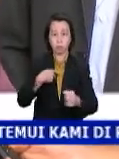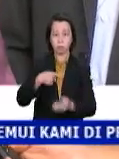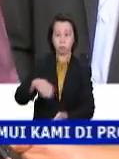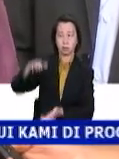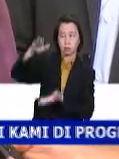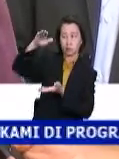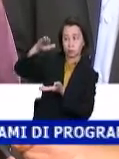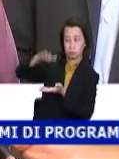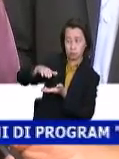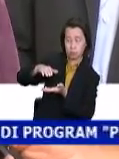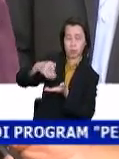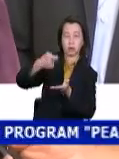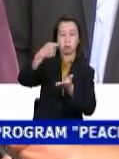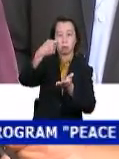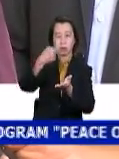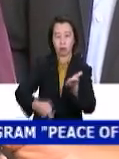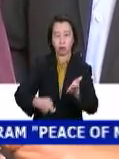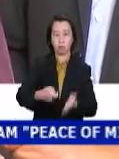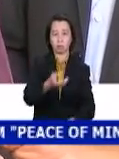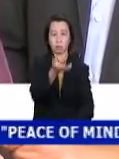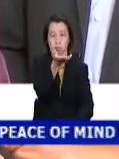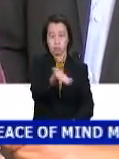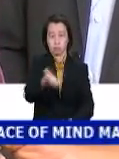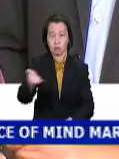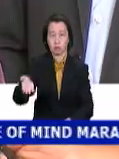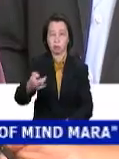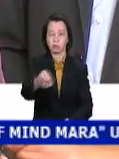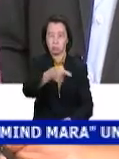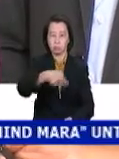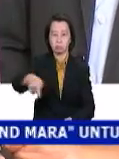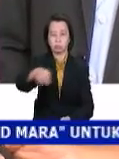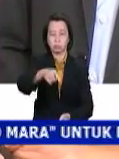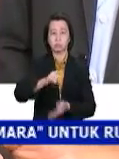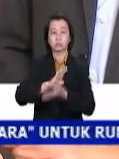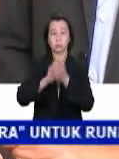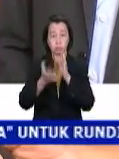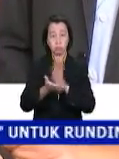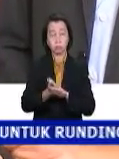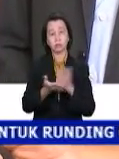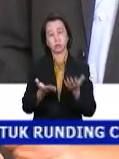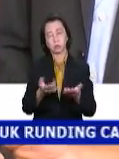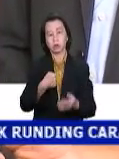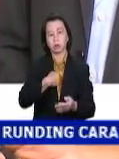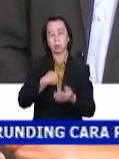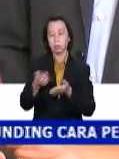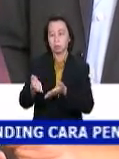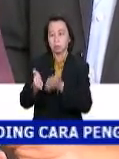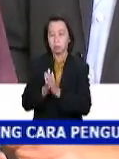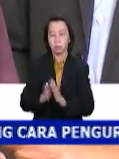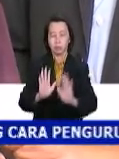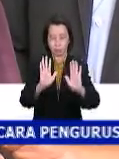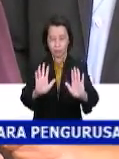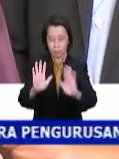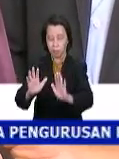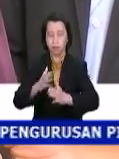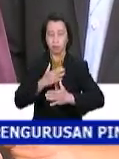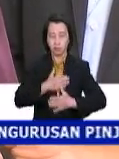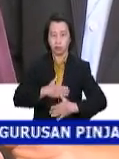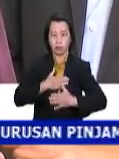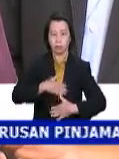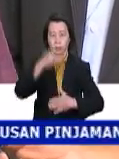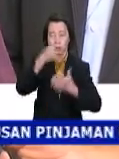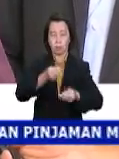kurangkan harga barangan keperluan. Jadi saya minta sabar sedikit untuk